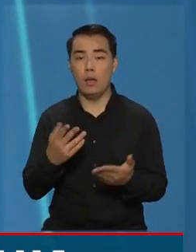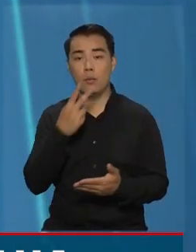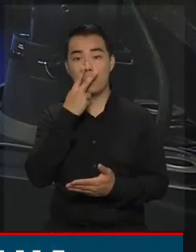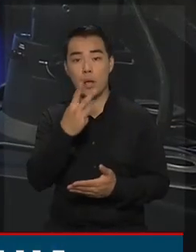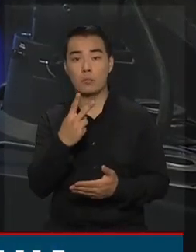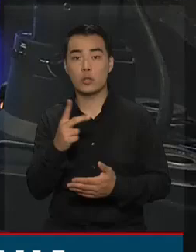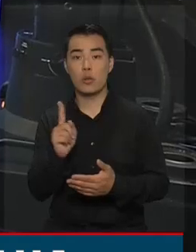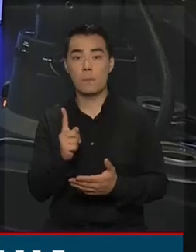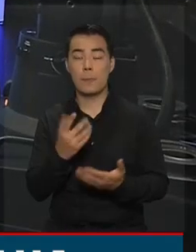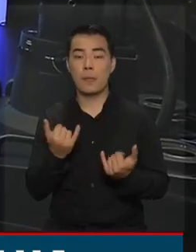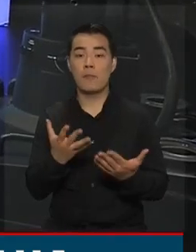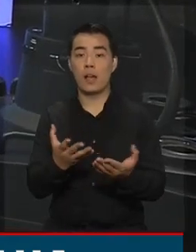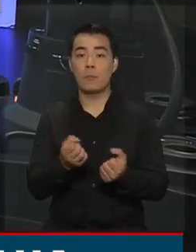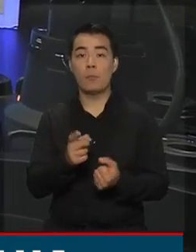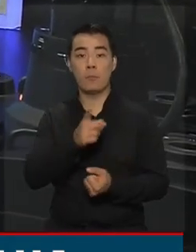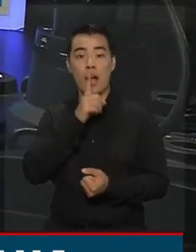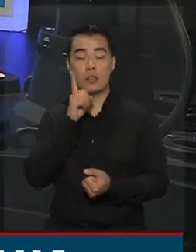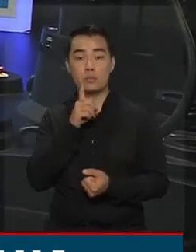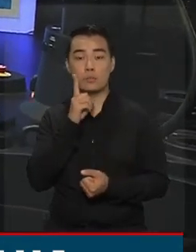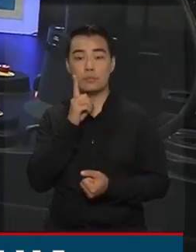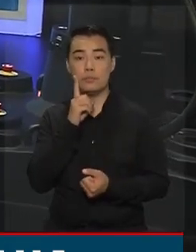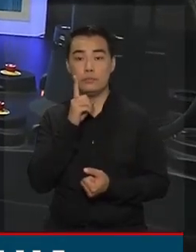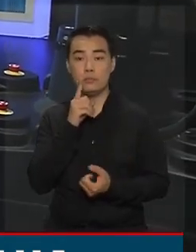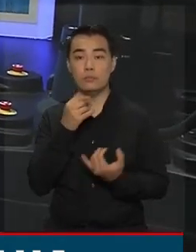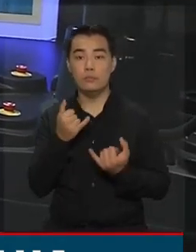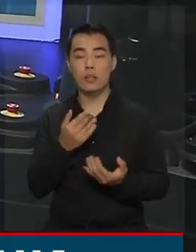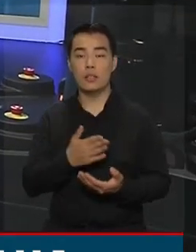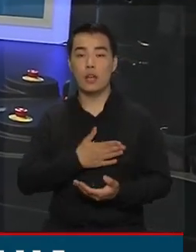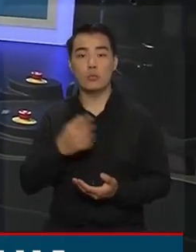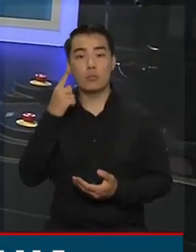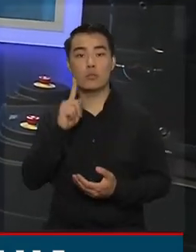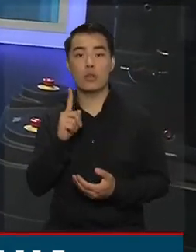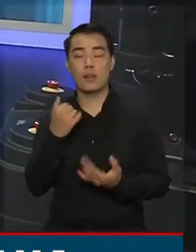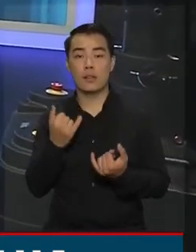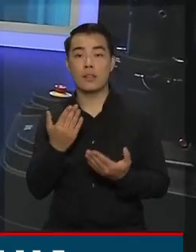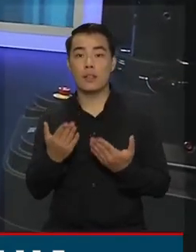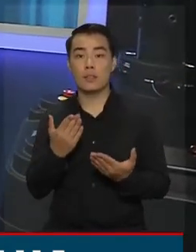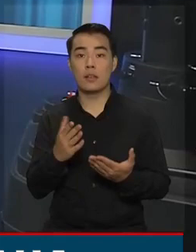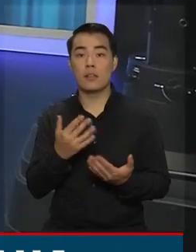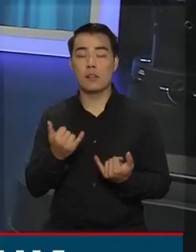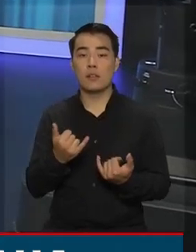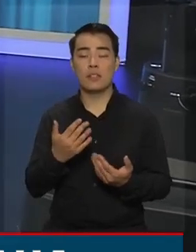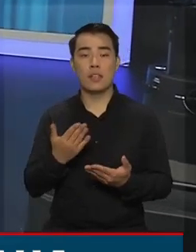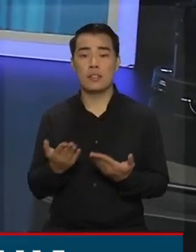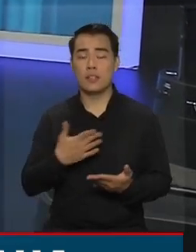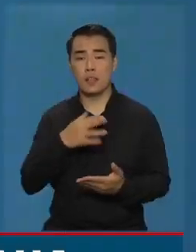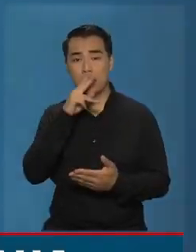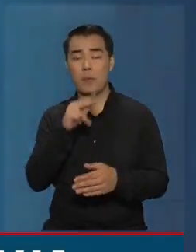посмотреть на восприятие молодежи, мне кажется, вот сейчас, если я не права, вы мне, пожалуйста, поправьте, у